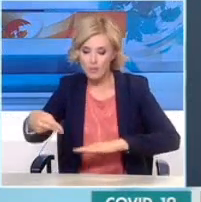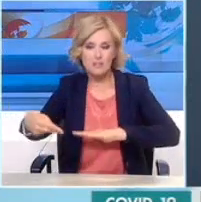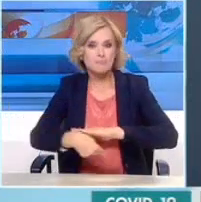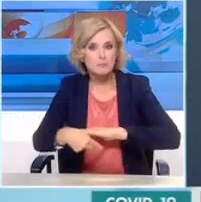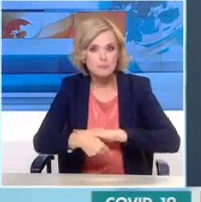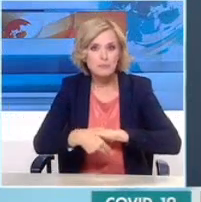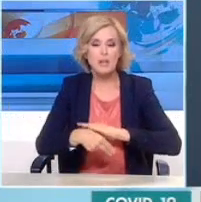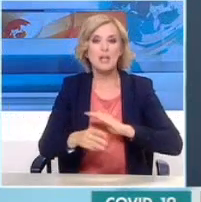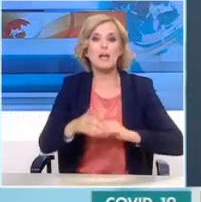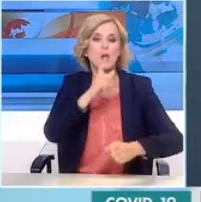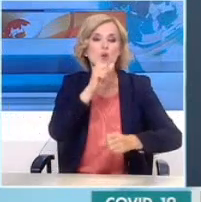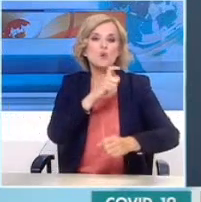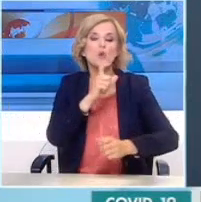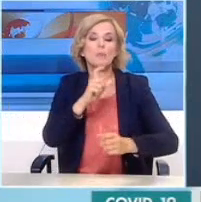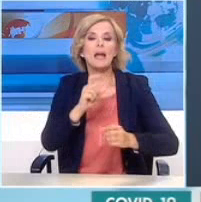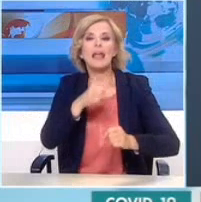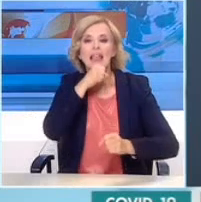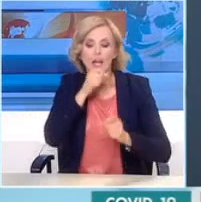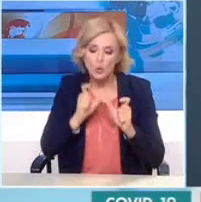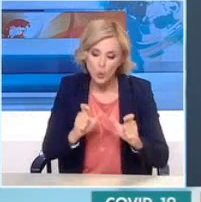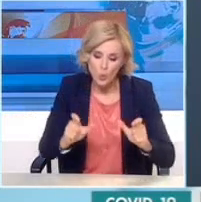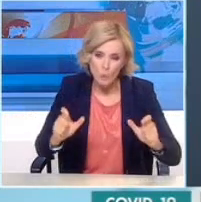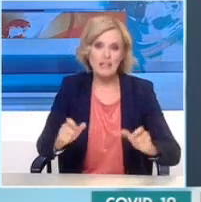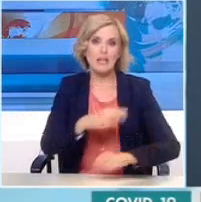σε χώρους φροντίδας ευπαθών